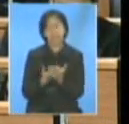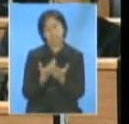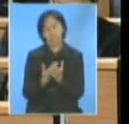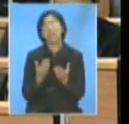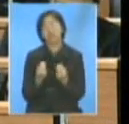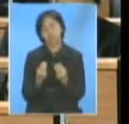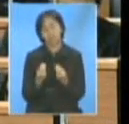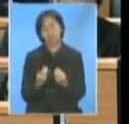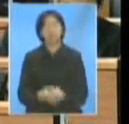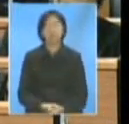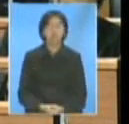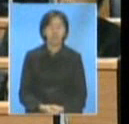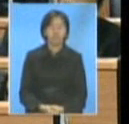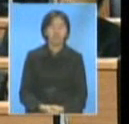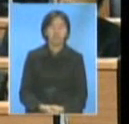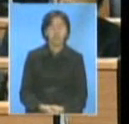ารพครับ